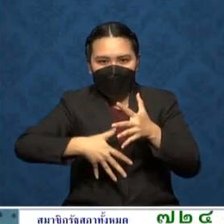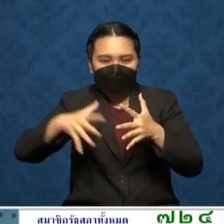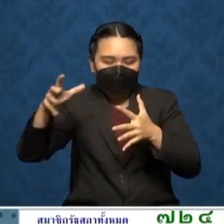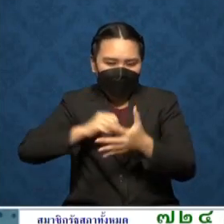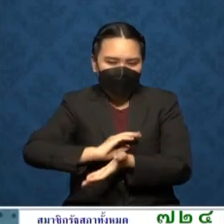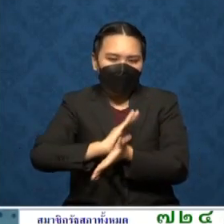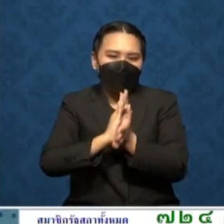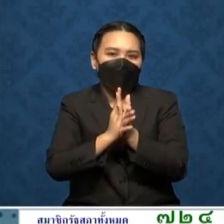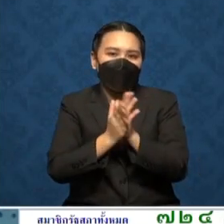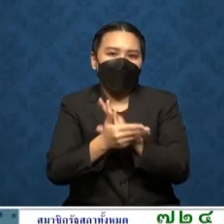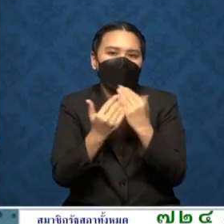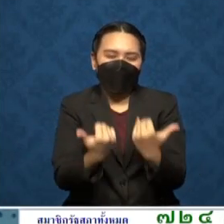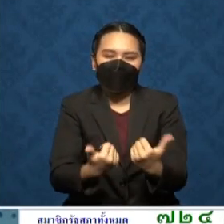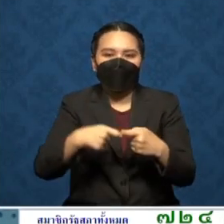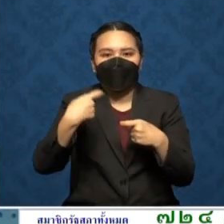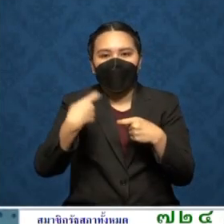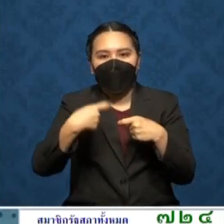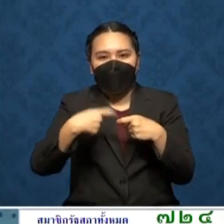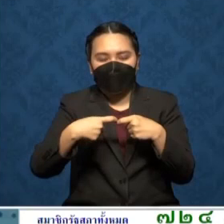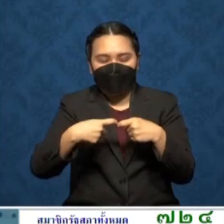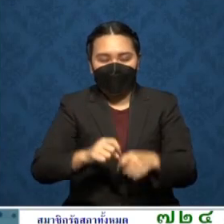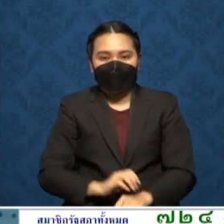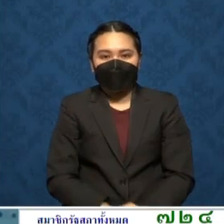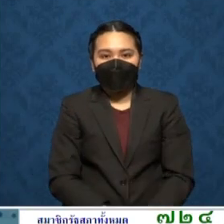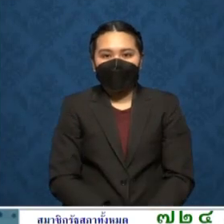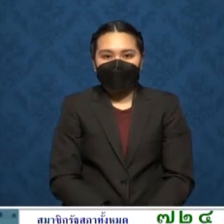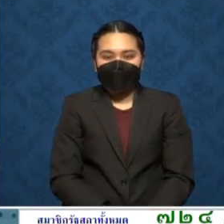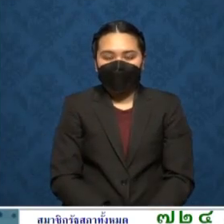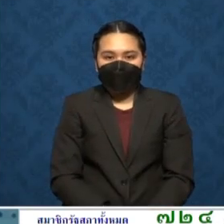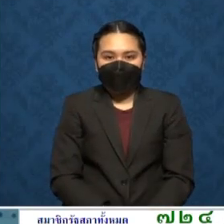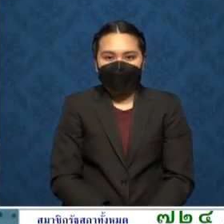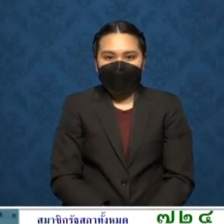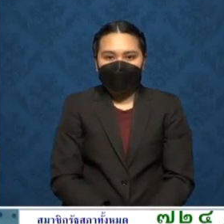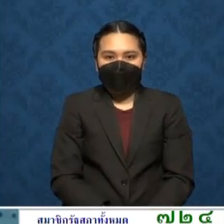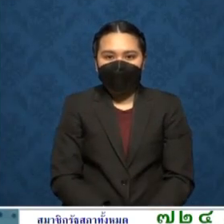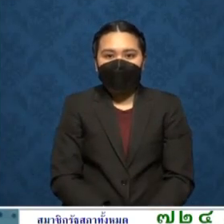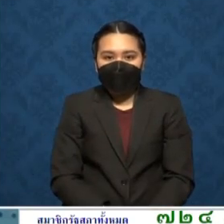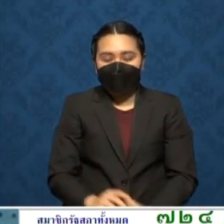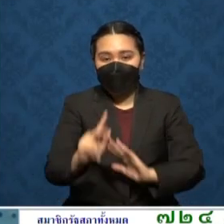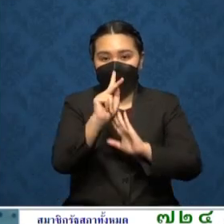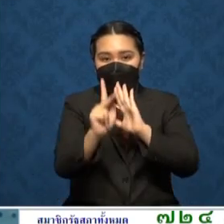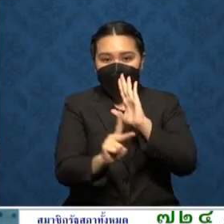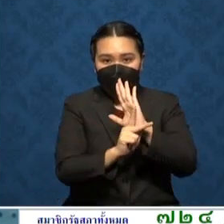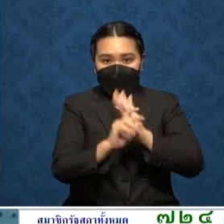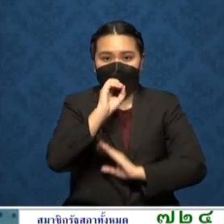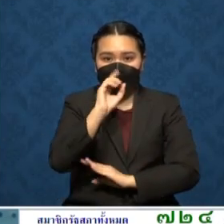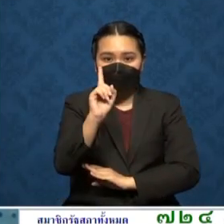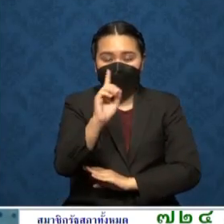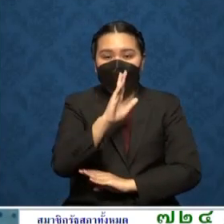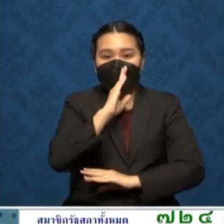สถานการณ์ปัจจุบันหรือกฎหมายที่เขียนว่าเมื่อเอกชนจะติดต่อกับทางราช